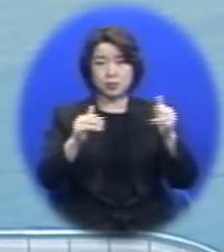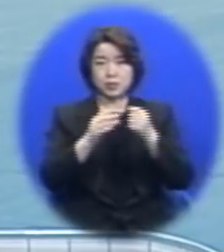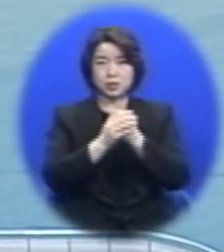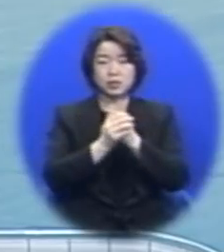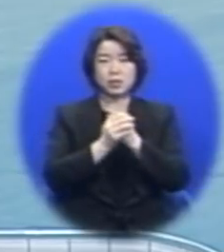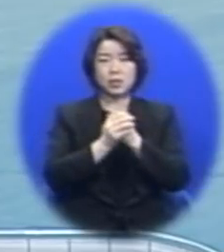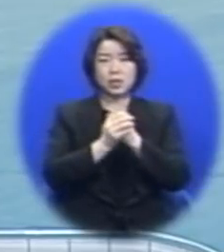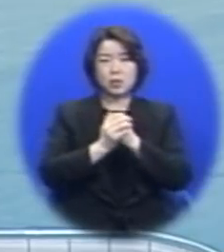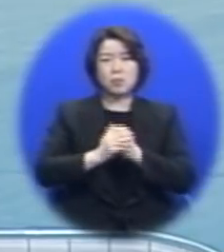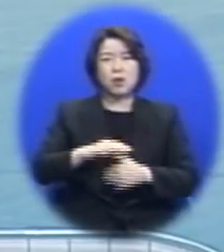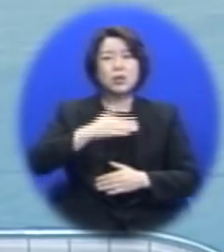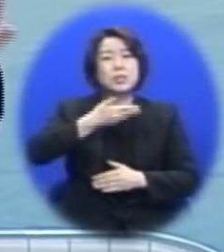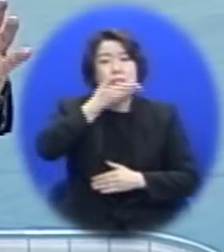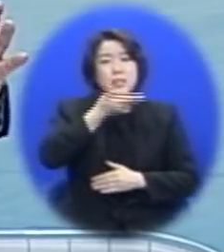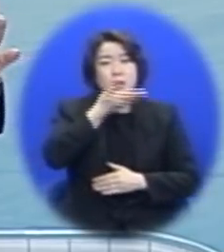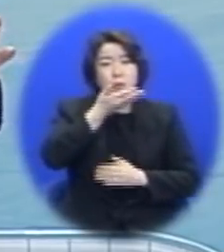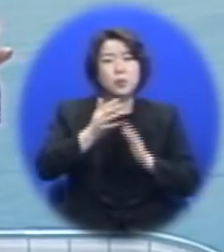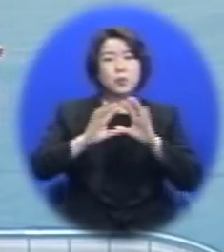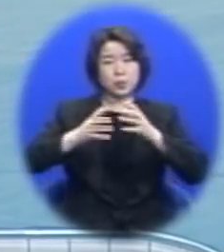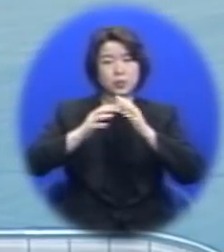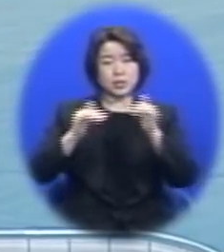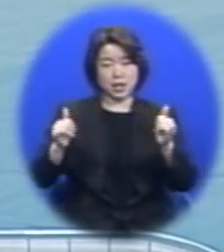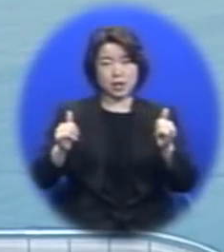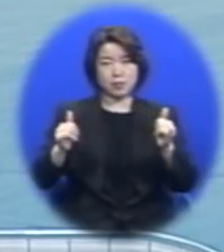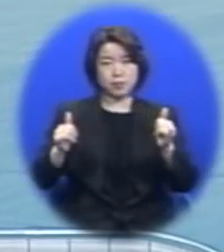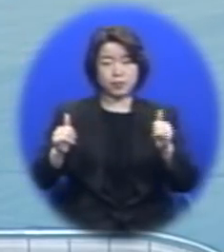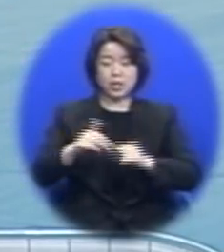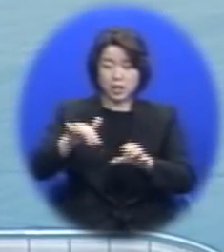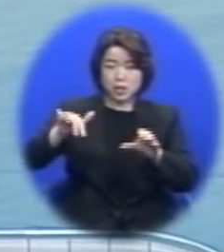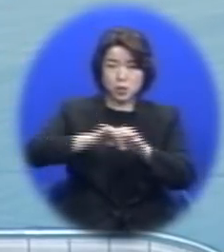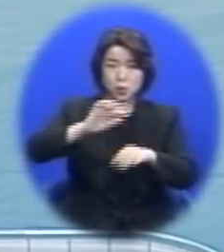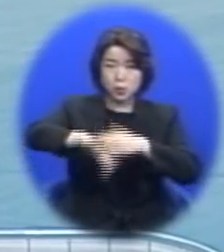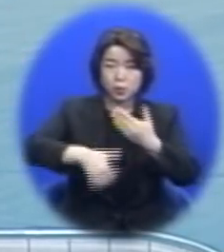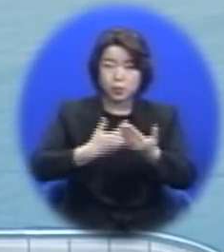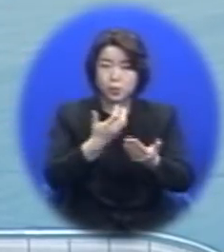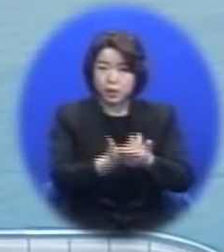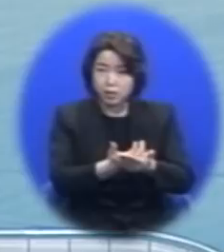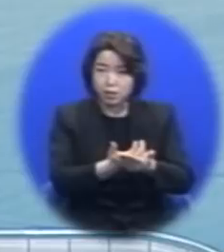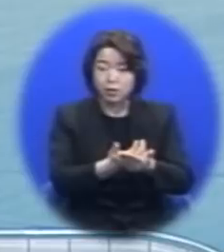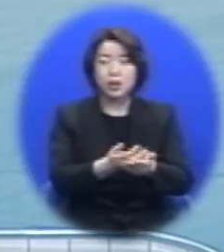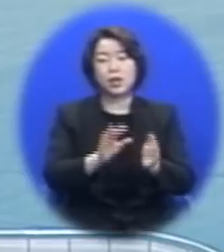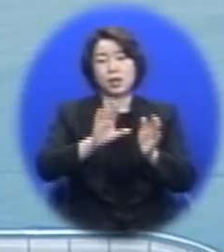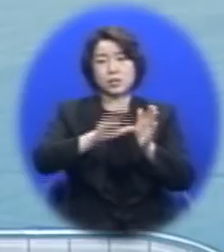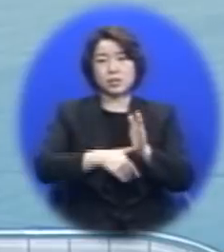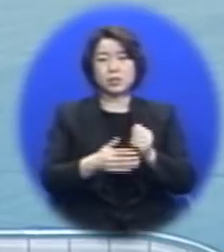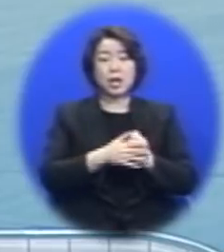그런데 종교개혁 이후에 종교전쟁이 벌어지면서 그 땅에서는 예수님을